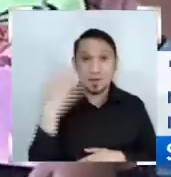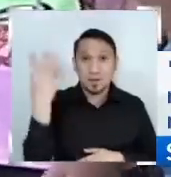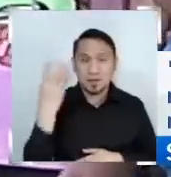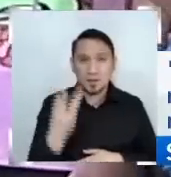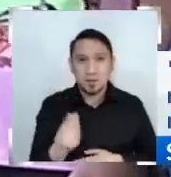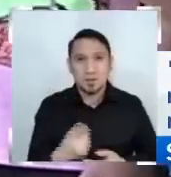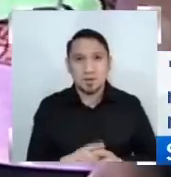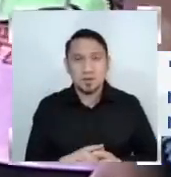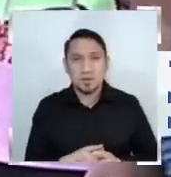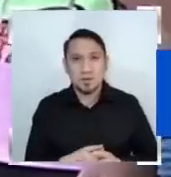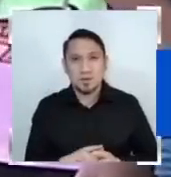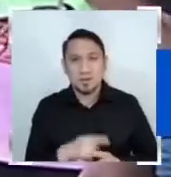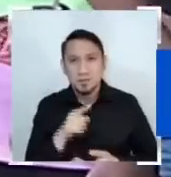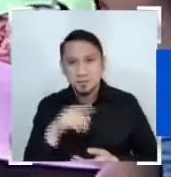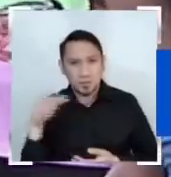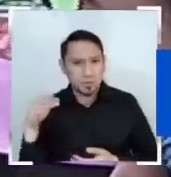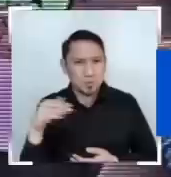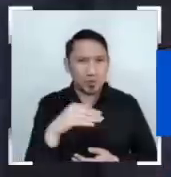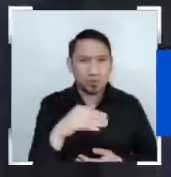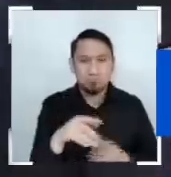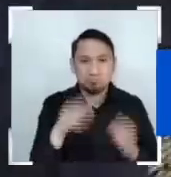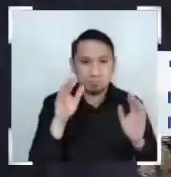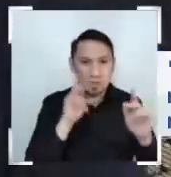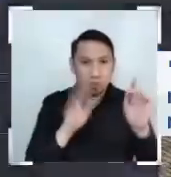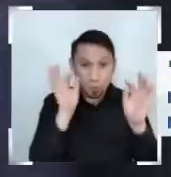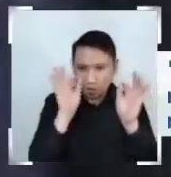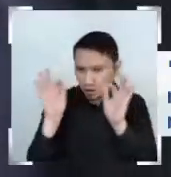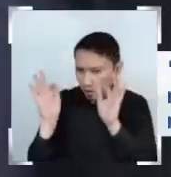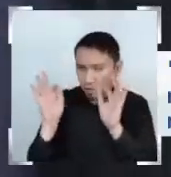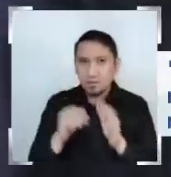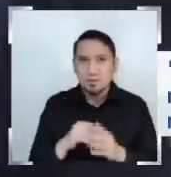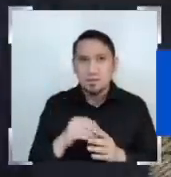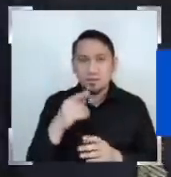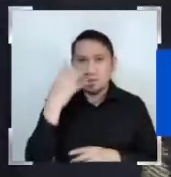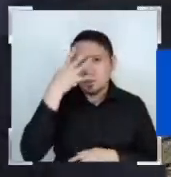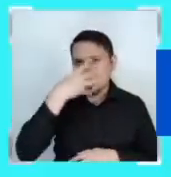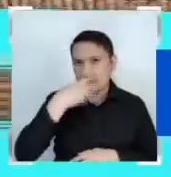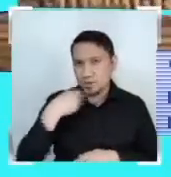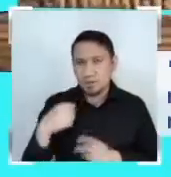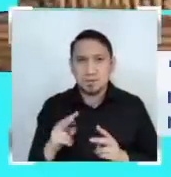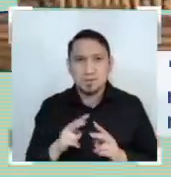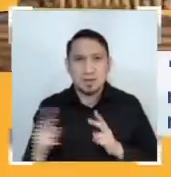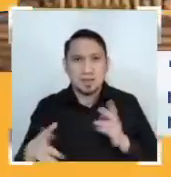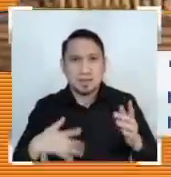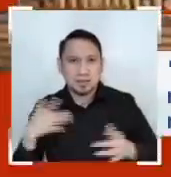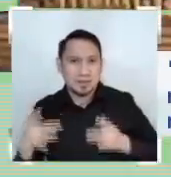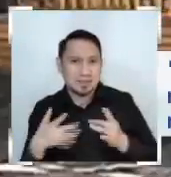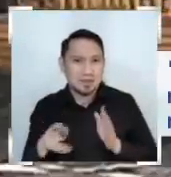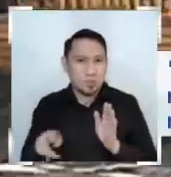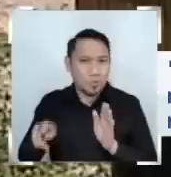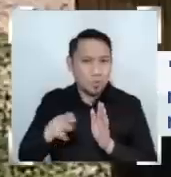po naandar pinagtitingin na ng tao. Napakaganda po, nakaka-exciting po sakyan.